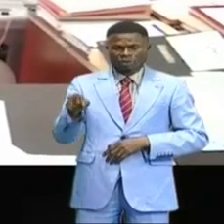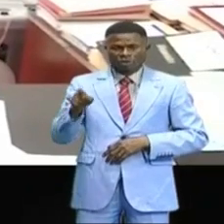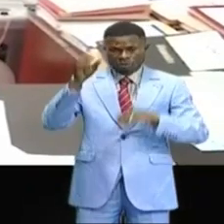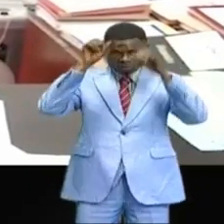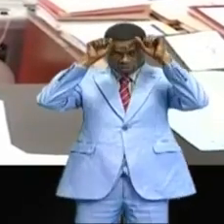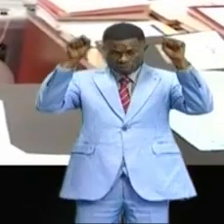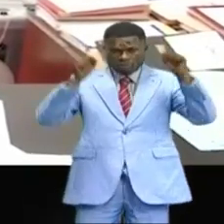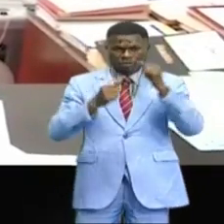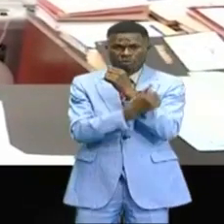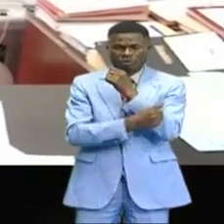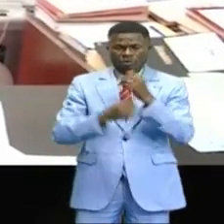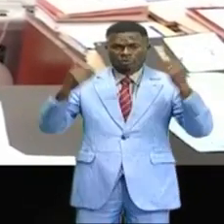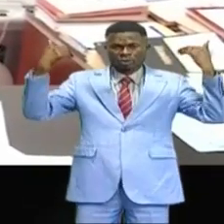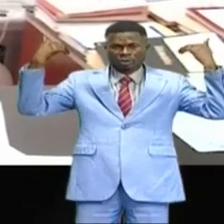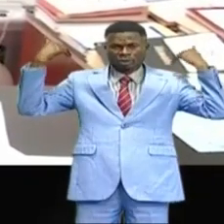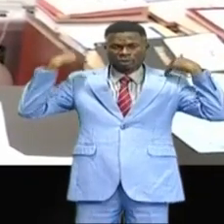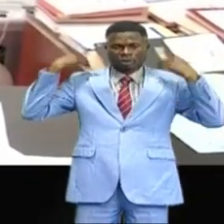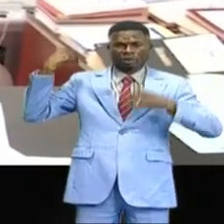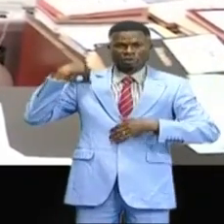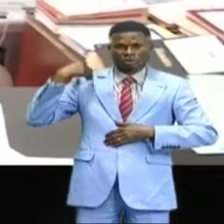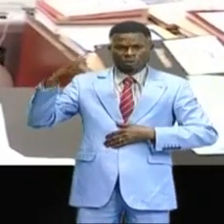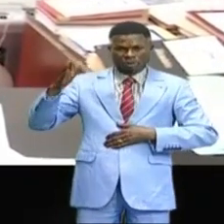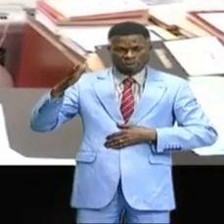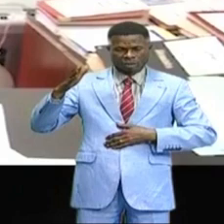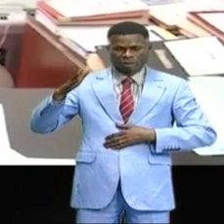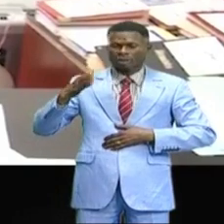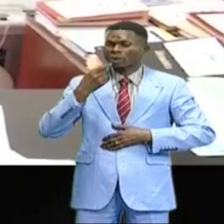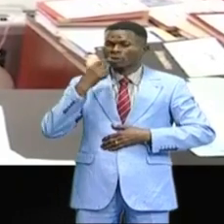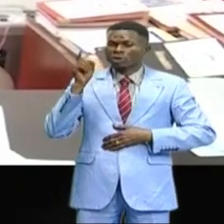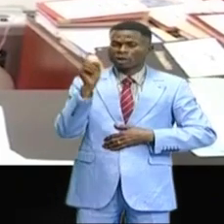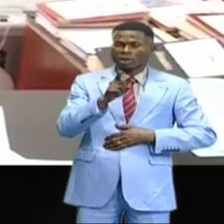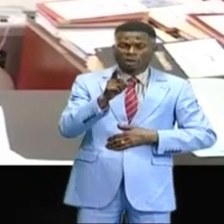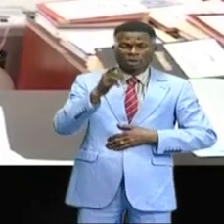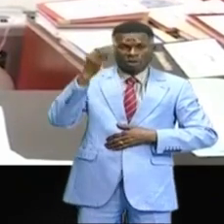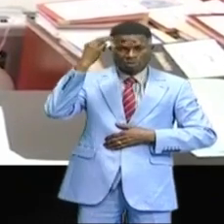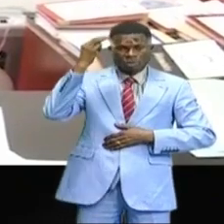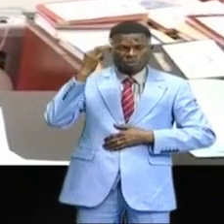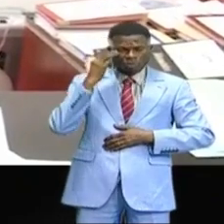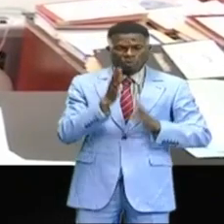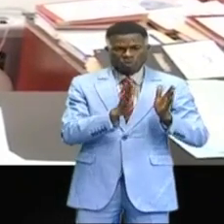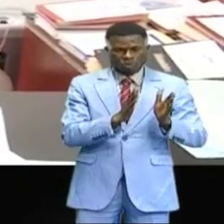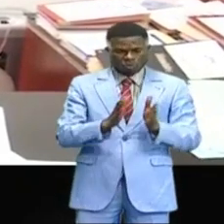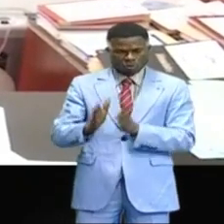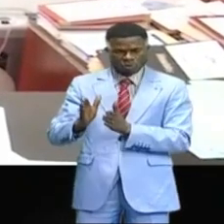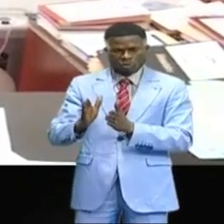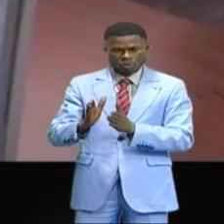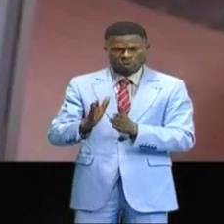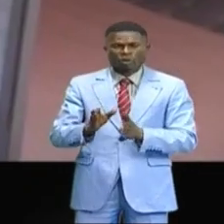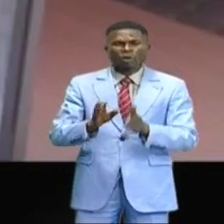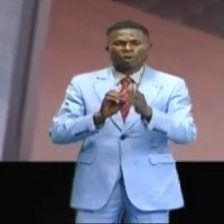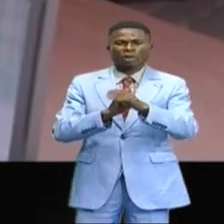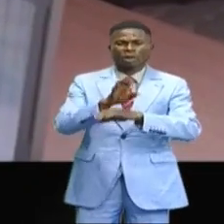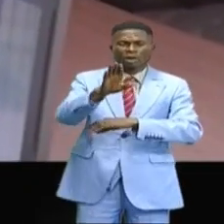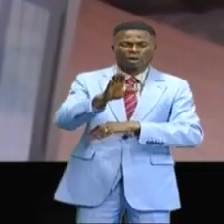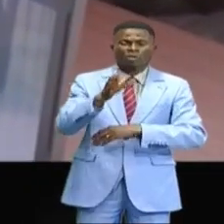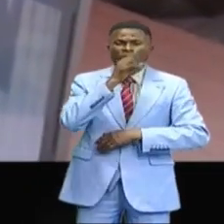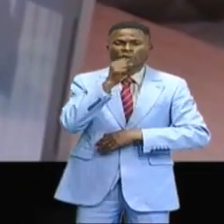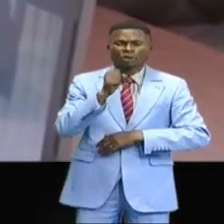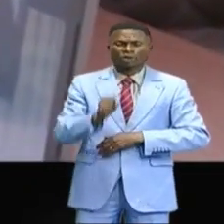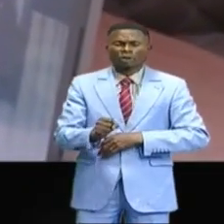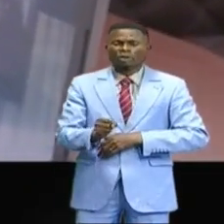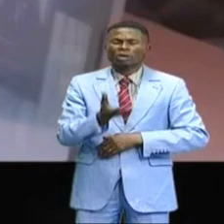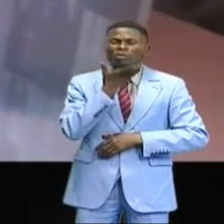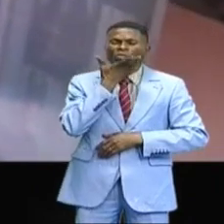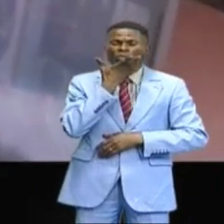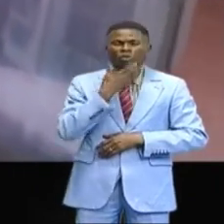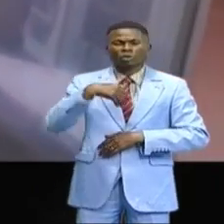président de la République, chef de l'État, avait instruit son ministère de prendre des dispositions de mise à la retraite des agents de carrière